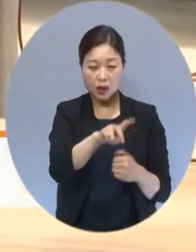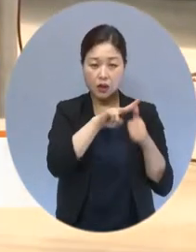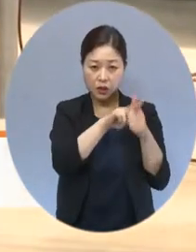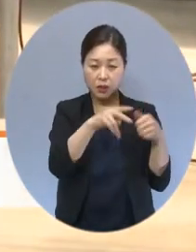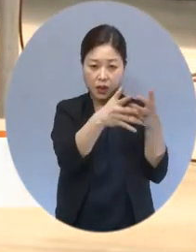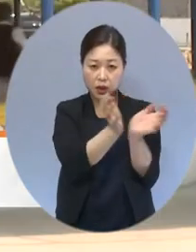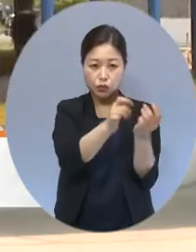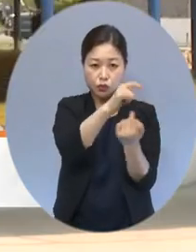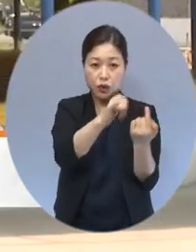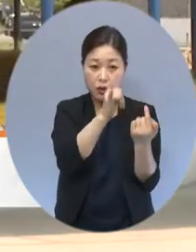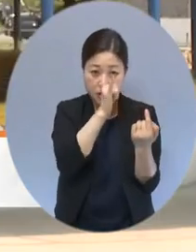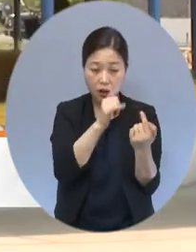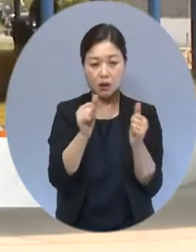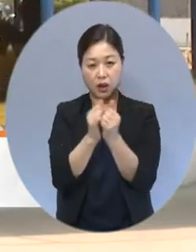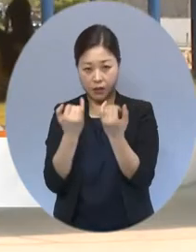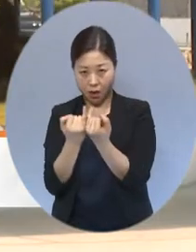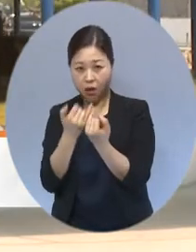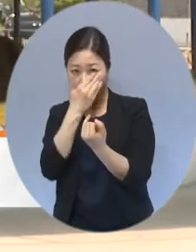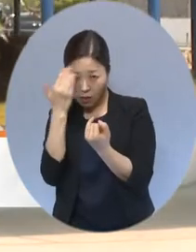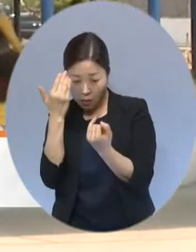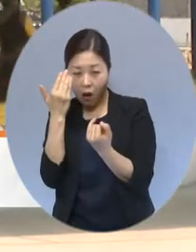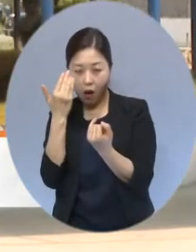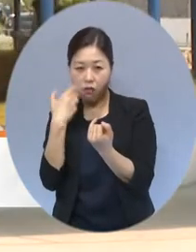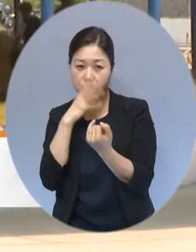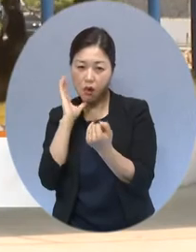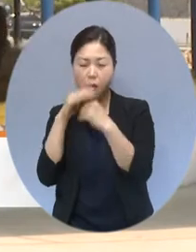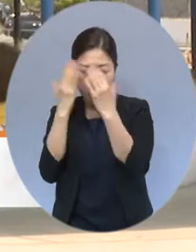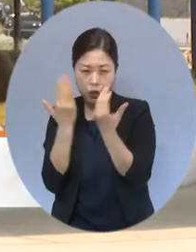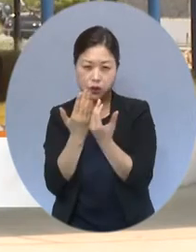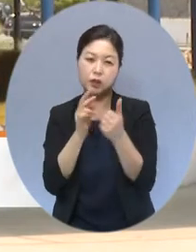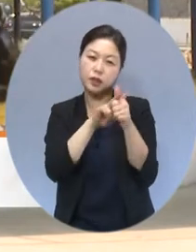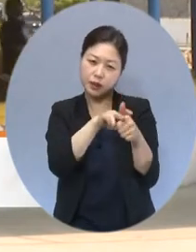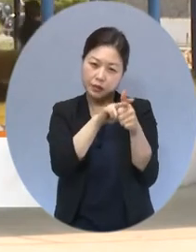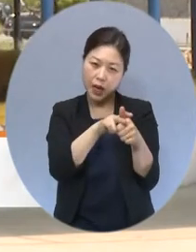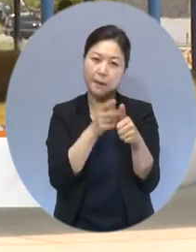남녀노소 불문, 초급자들도 부담 없이 승마를 즐길 수 있게